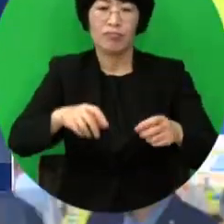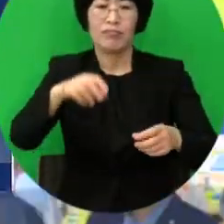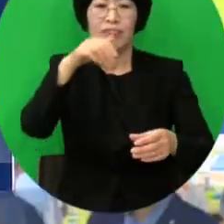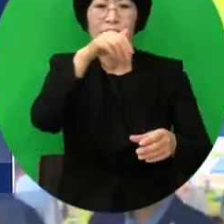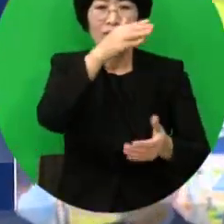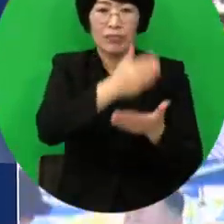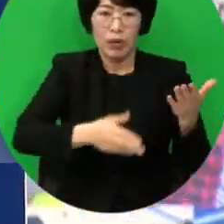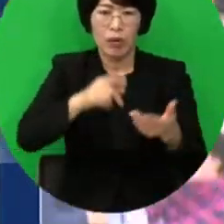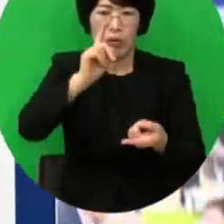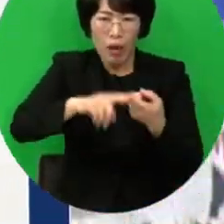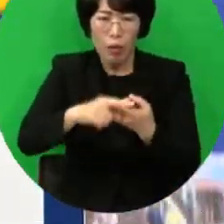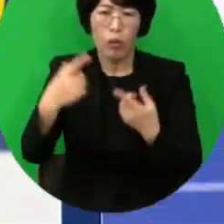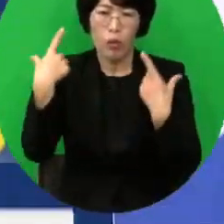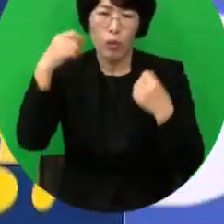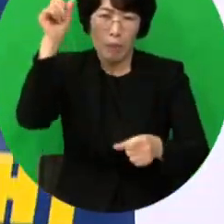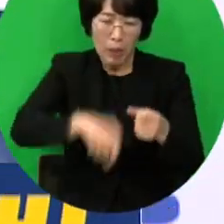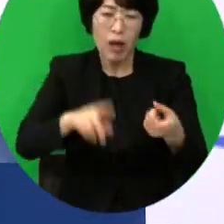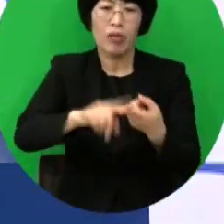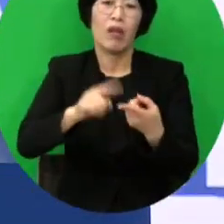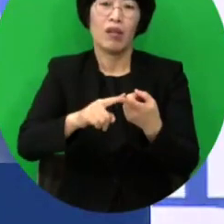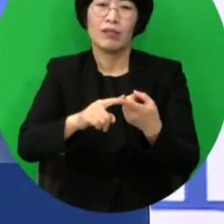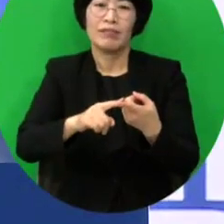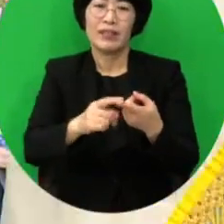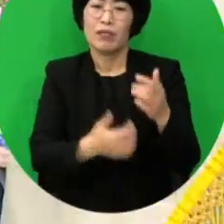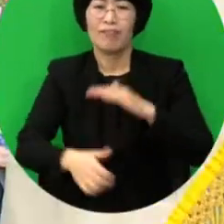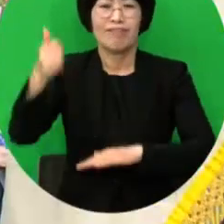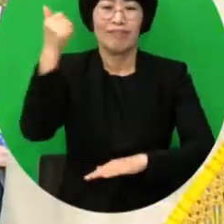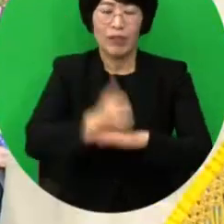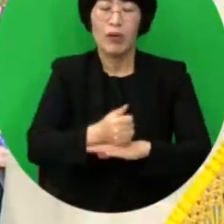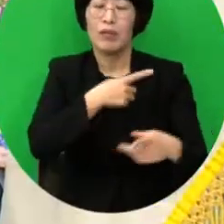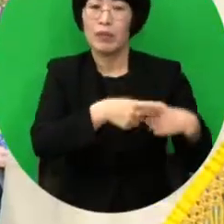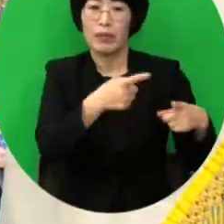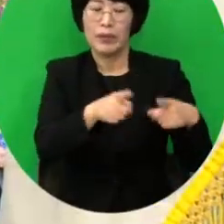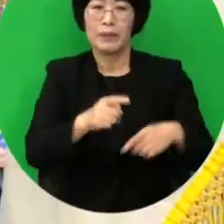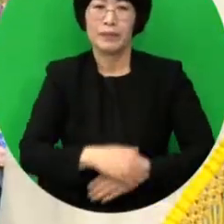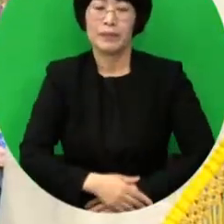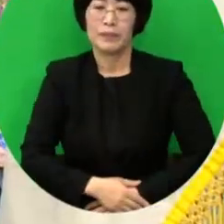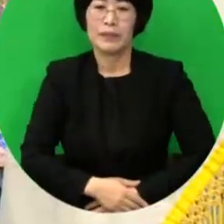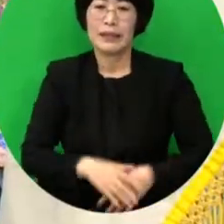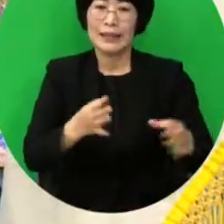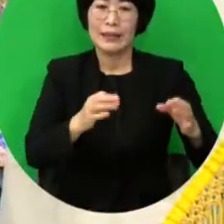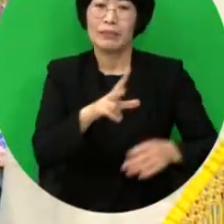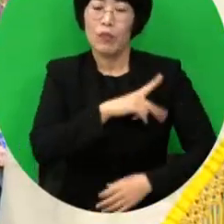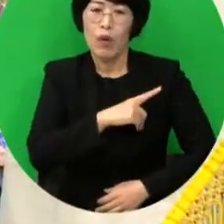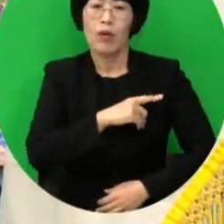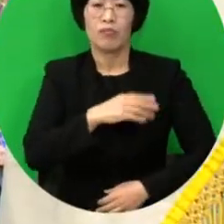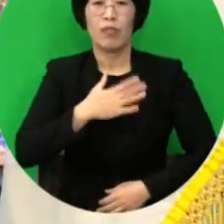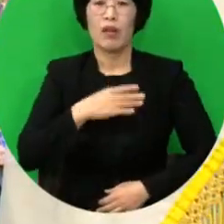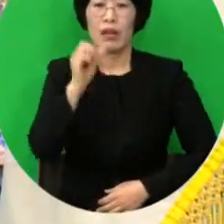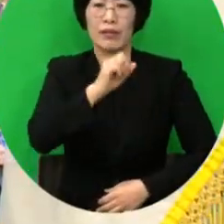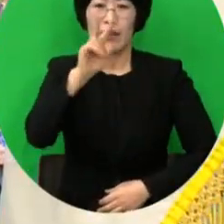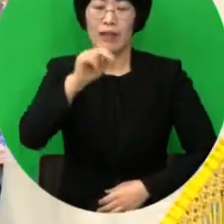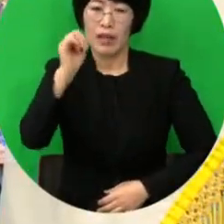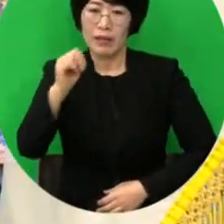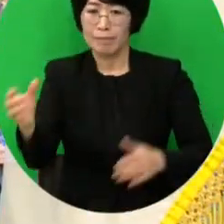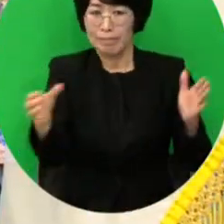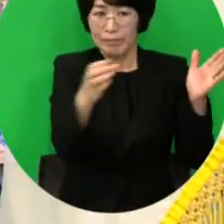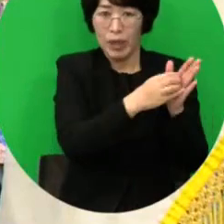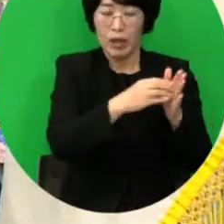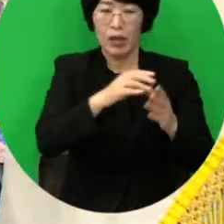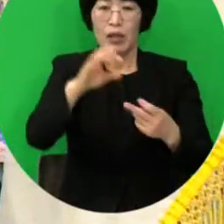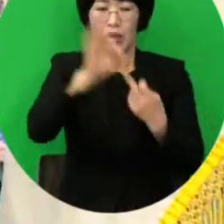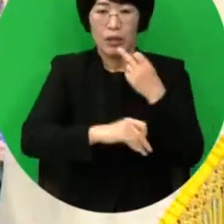관련해서 서남권 의석수 지키기가 결실을 맺은 것이라고 평가했습니다. 김 의원은 자신의 SNS에 전남